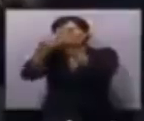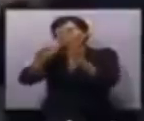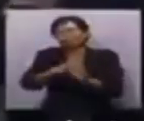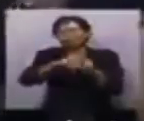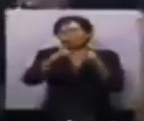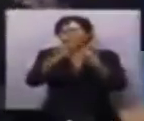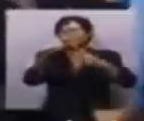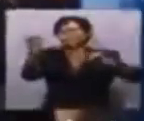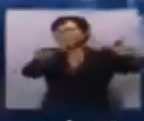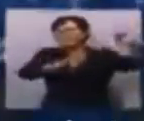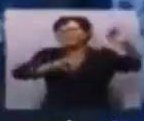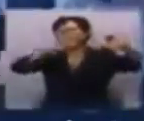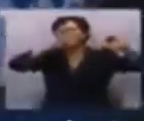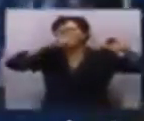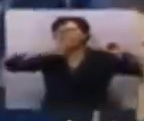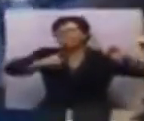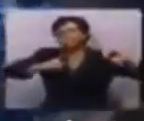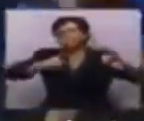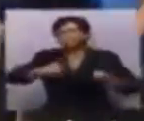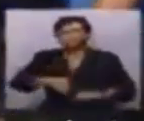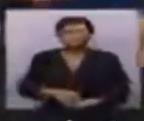bertanding.